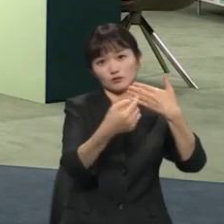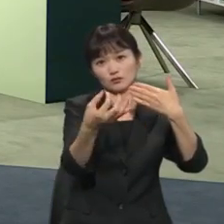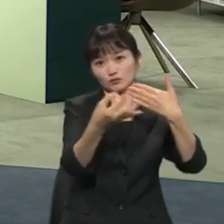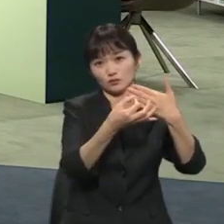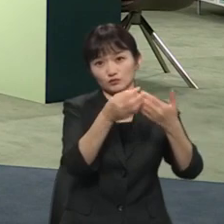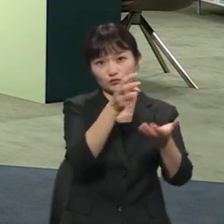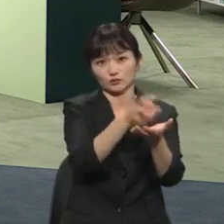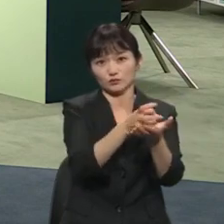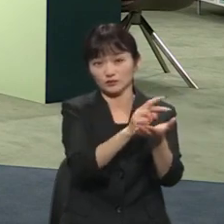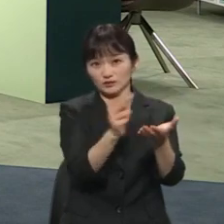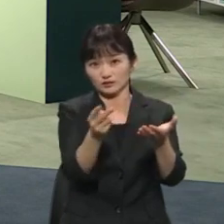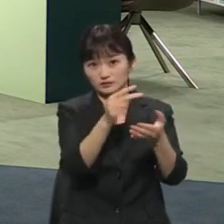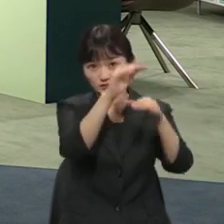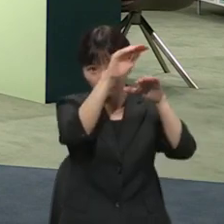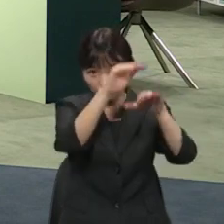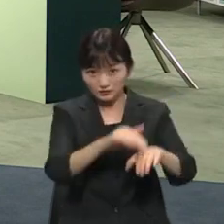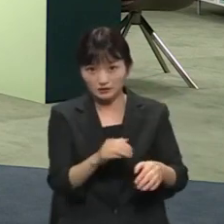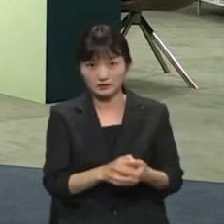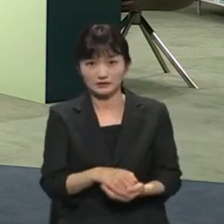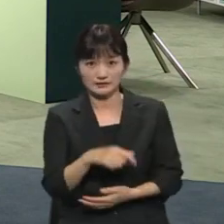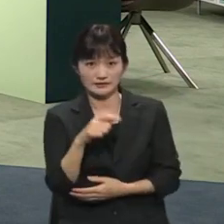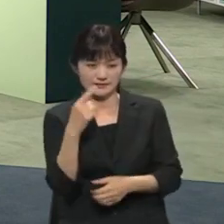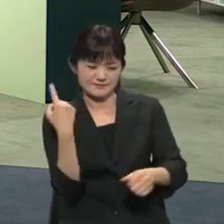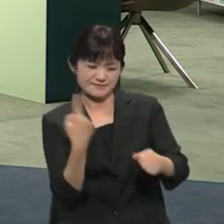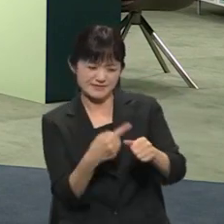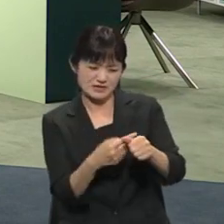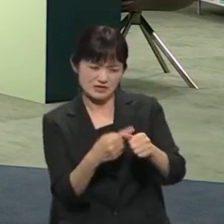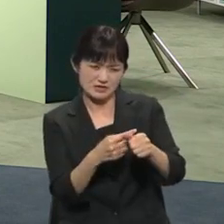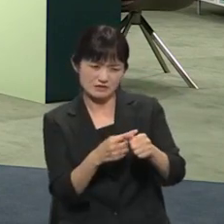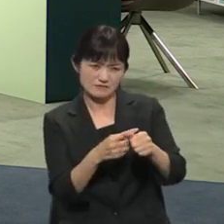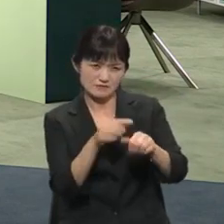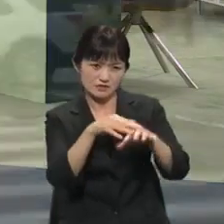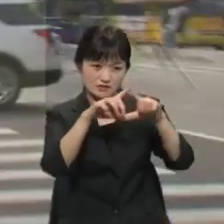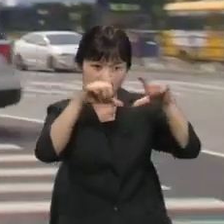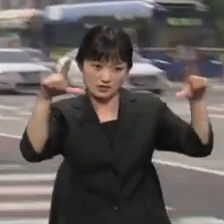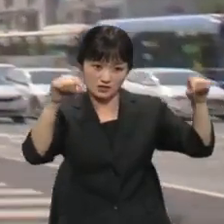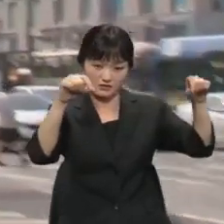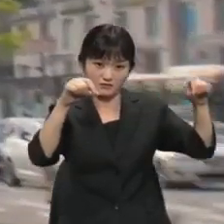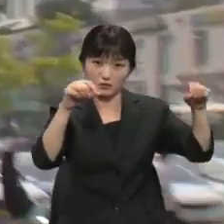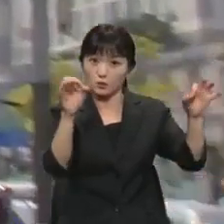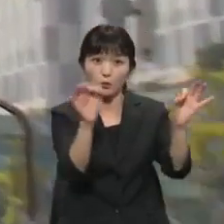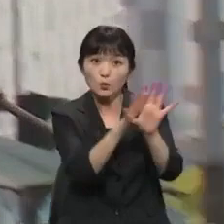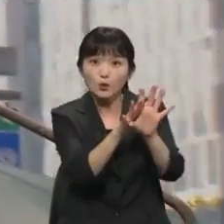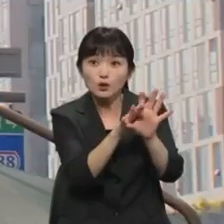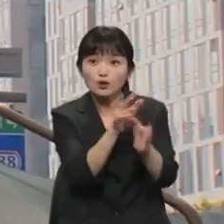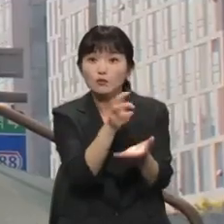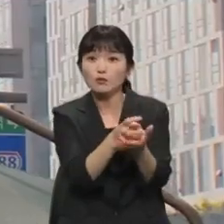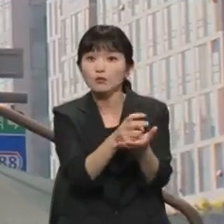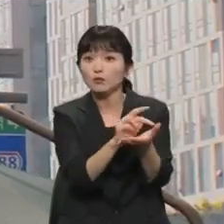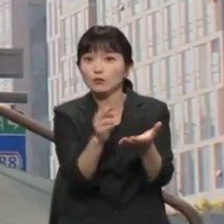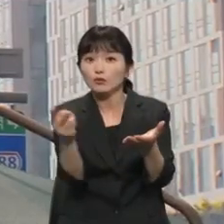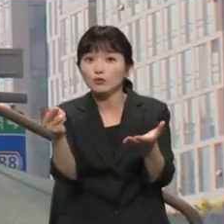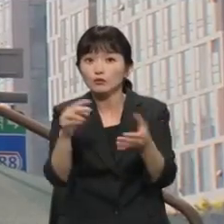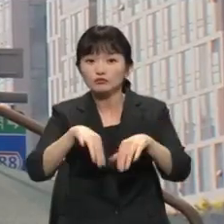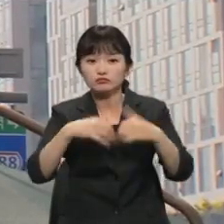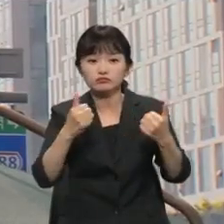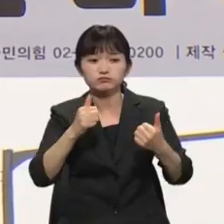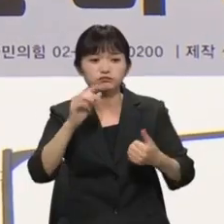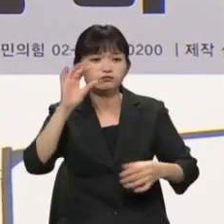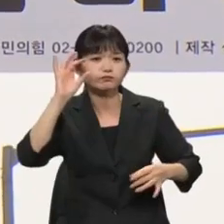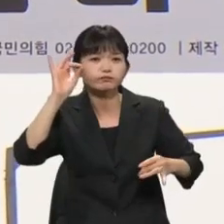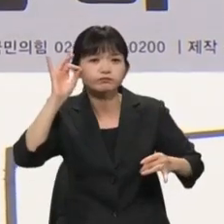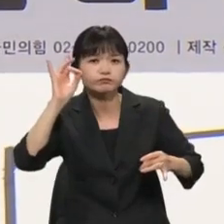센 표현을 담은 정당 현수막들 제어할 방법이 사라졌는데 정작 버블 정비하겠다도 국회가 손을 놓고 있다